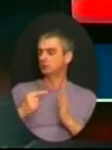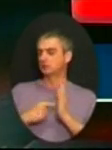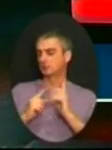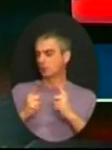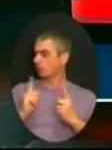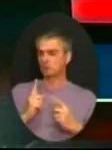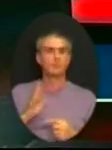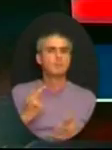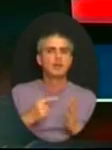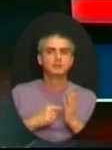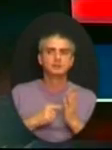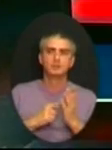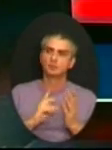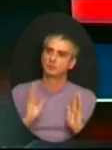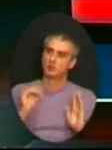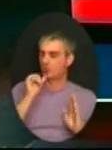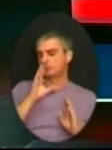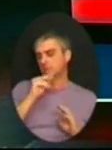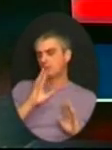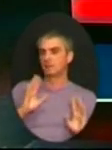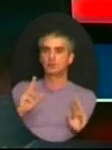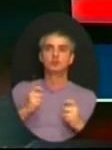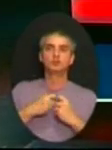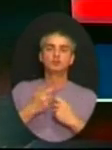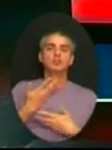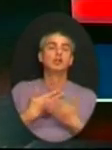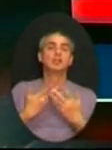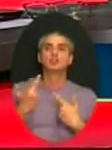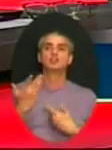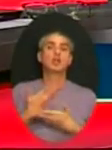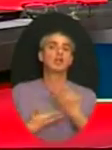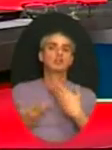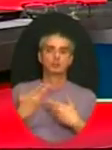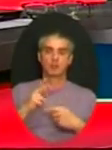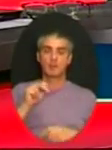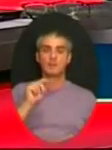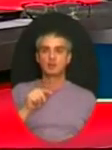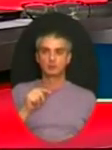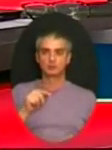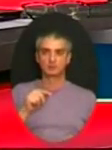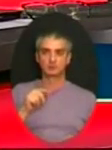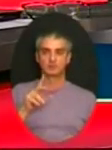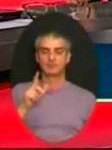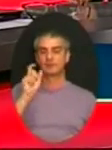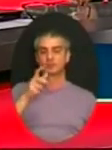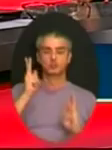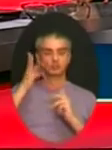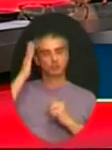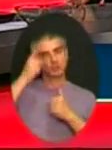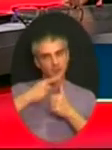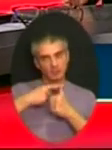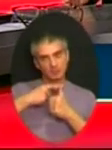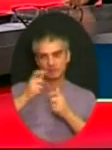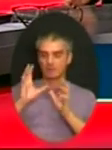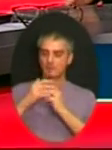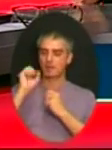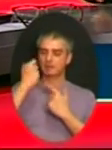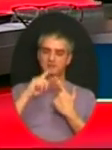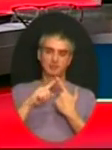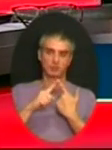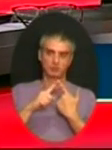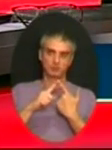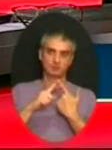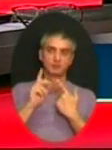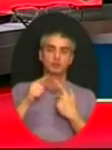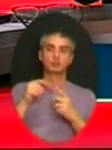לזה כרגע. כן, מה הסיבות? יש חוסר שיתוף, אני אסביר מה הסיבות. יש חוסר שיתוף פעולה בעניין הזה בין אנשי יש עתיד לאנשי המחנה הציוני.